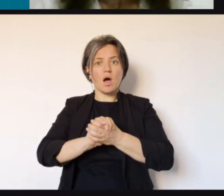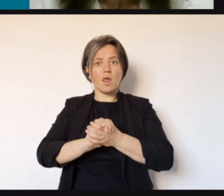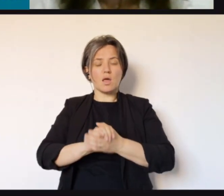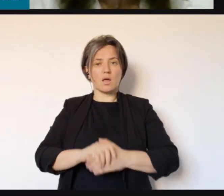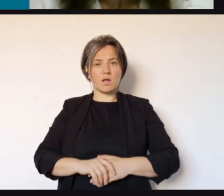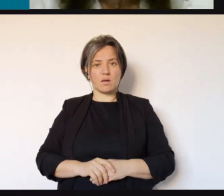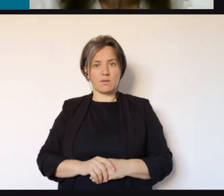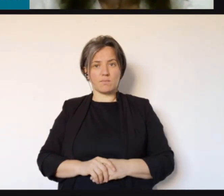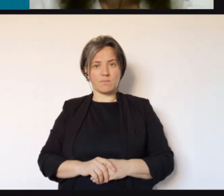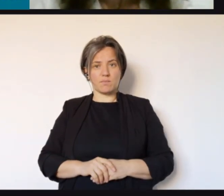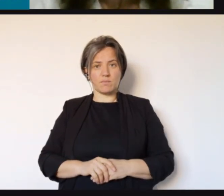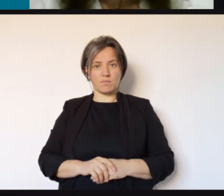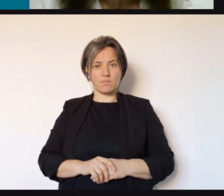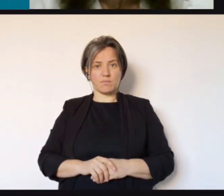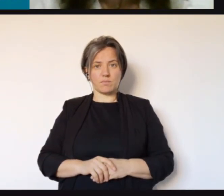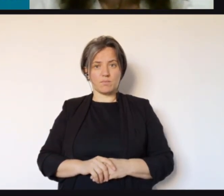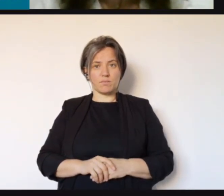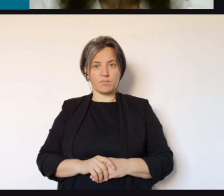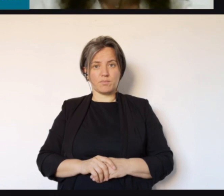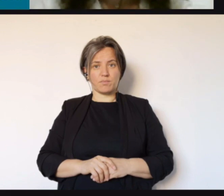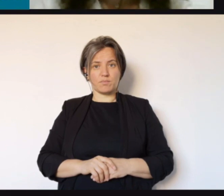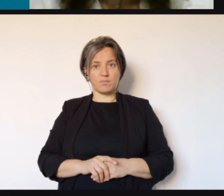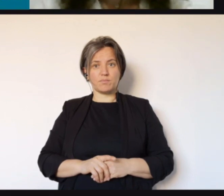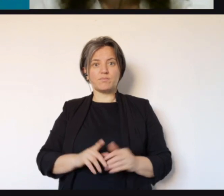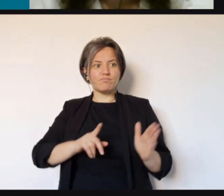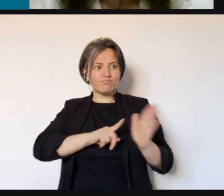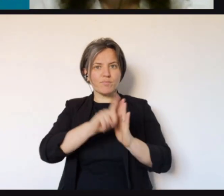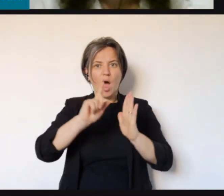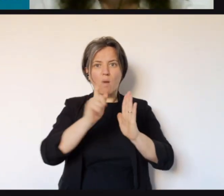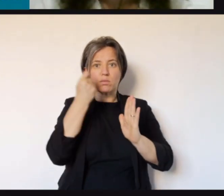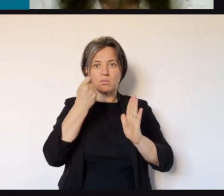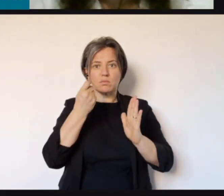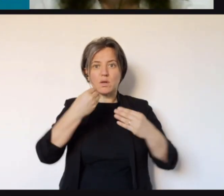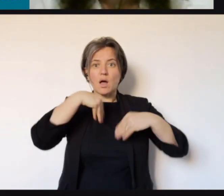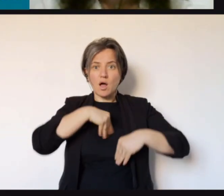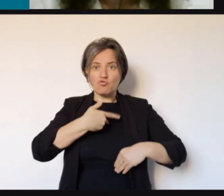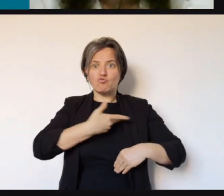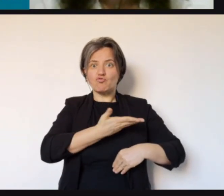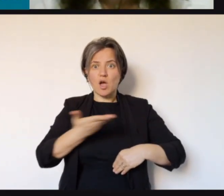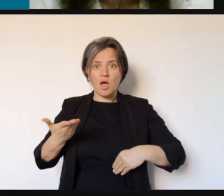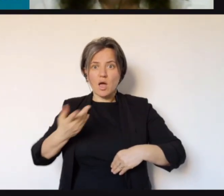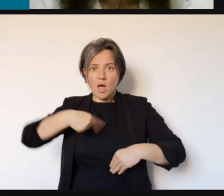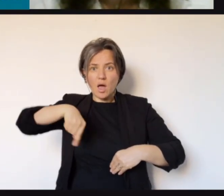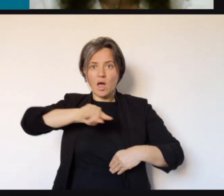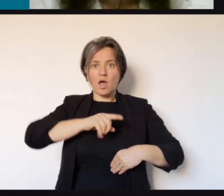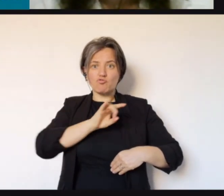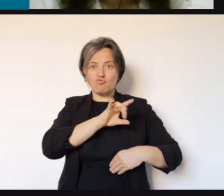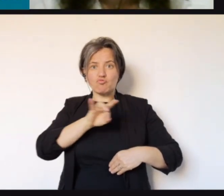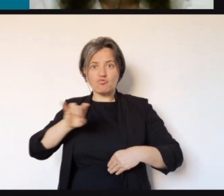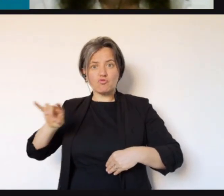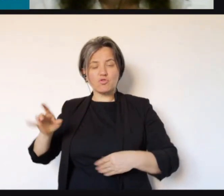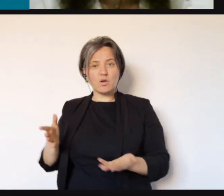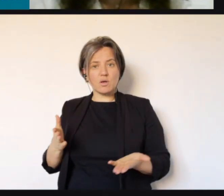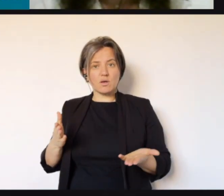di solidarietà. La dimensione, e sono diritti acquisiti, noi ce l'abbiamo. Poi bisogna